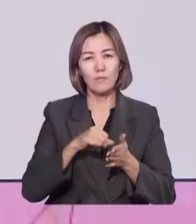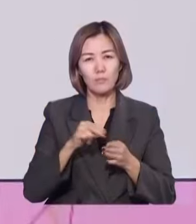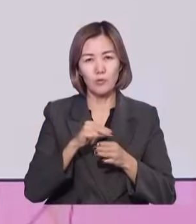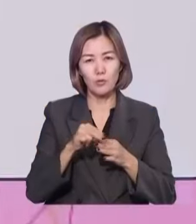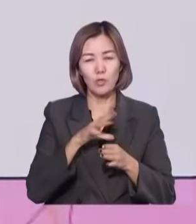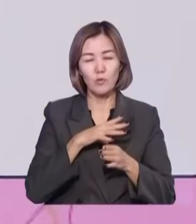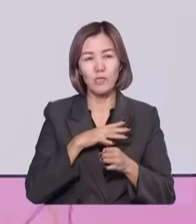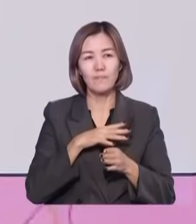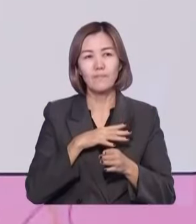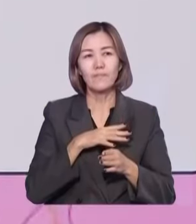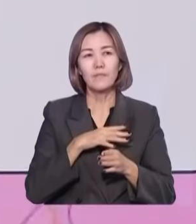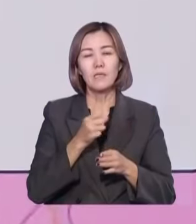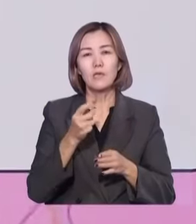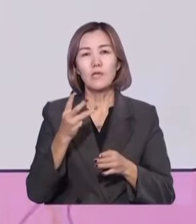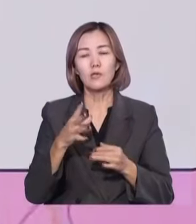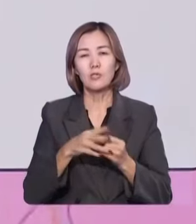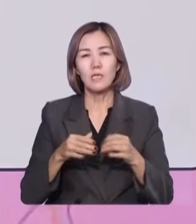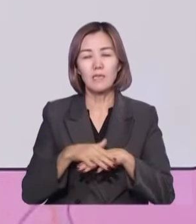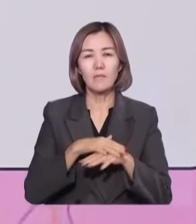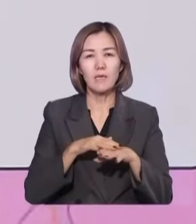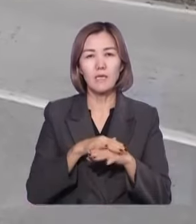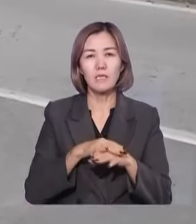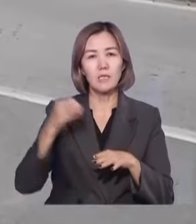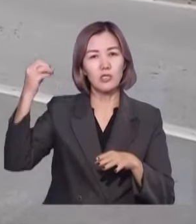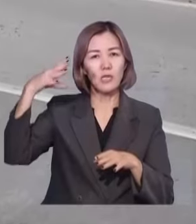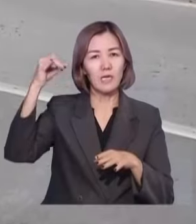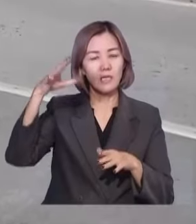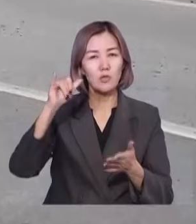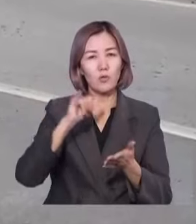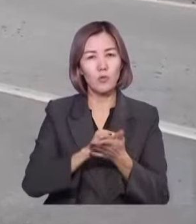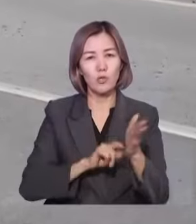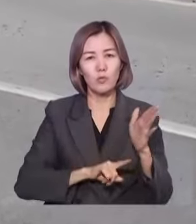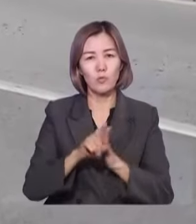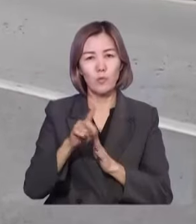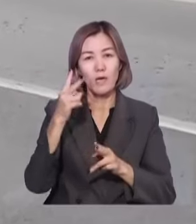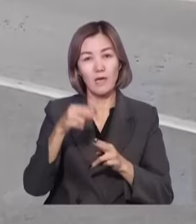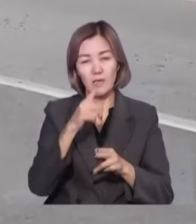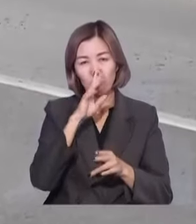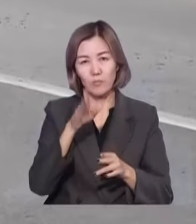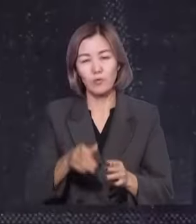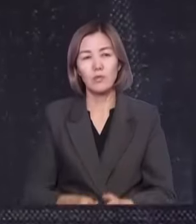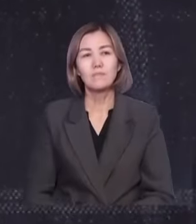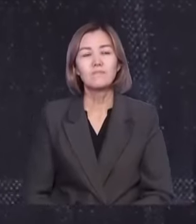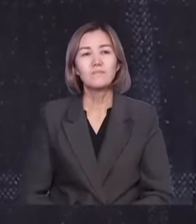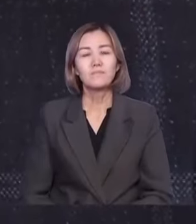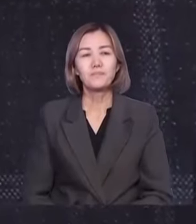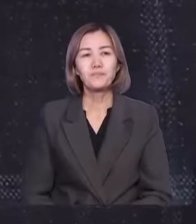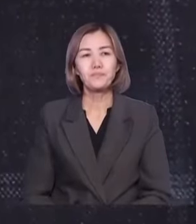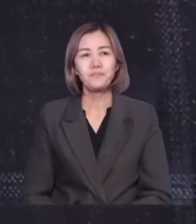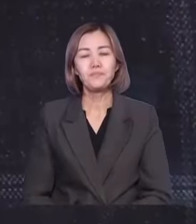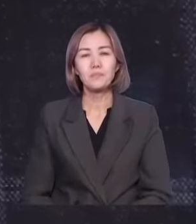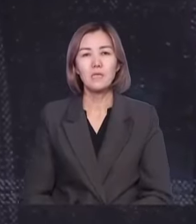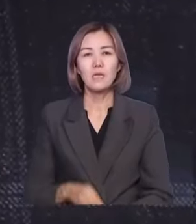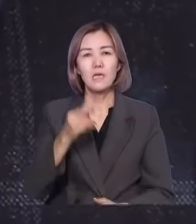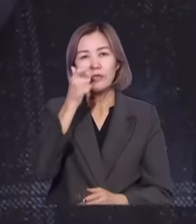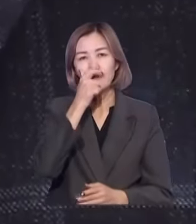Алтүй, Ақкент, Ават елді мекендерінде сыртқы жарықтандыру тректерін орнату жұмыстары аяқталуға жақын. Жаркент Қарғос